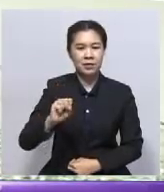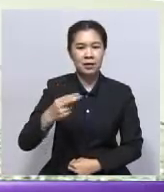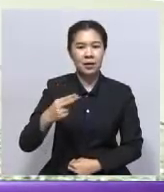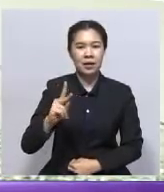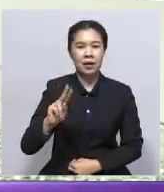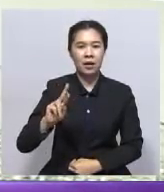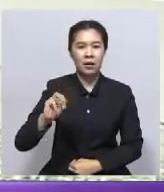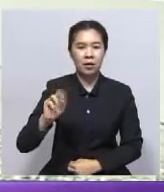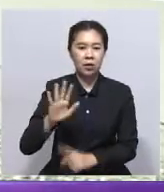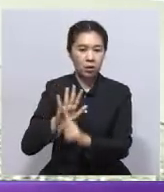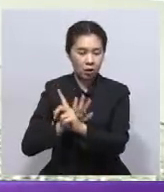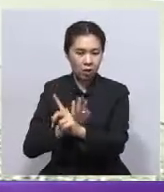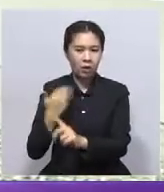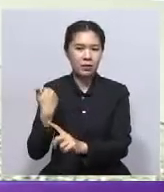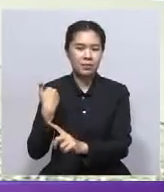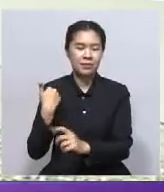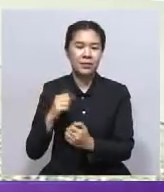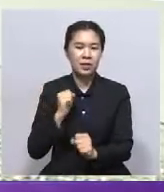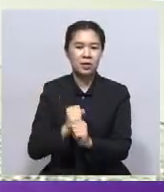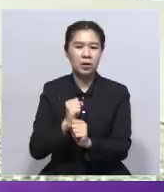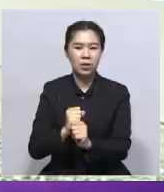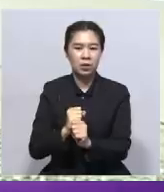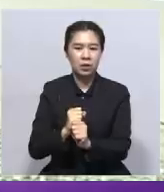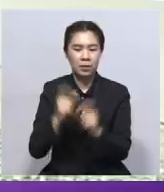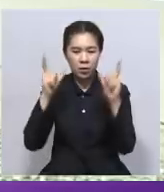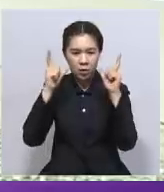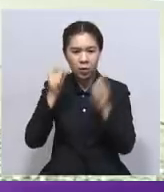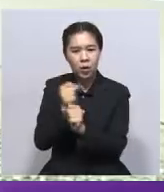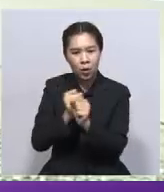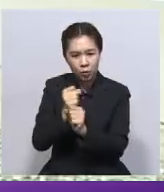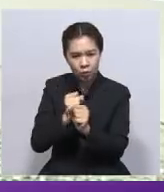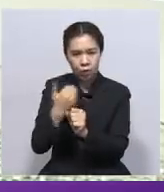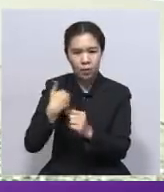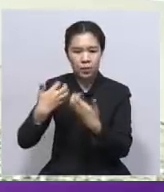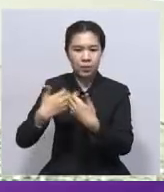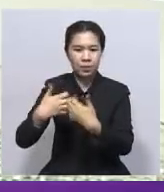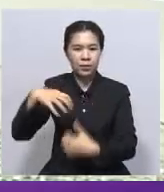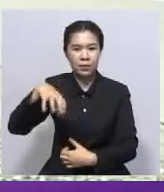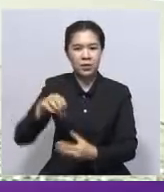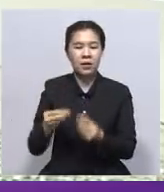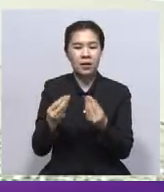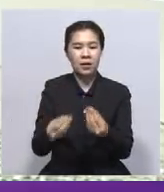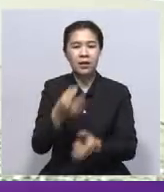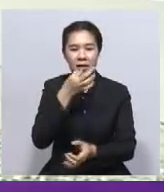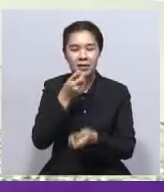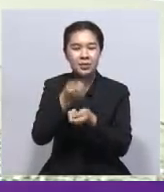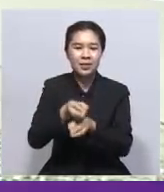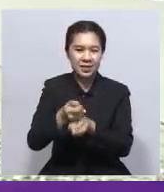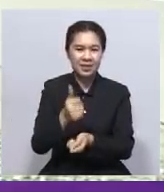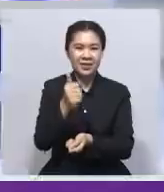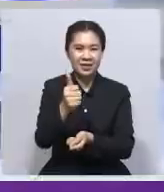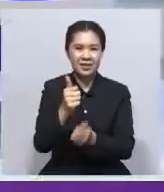ค่ะเพื่อเป็นสักขีพยานในการมอบโรงเรือนถอดประกอบได้นะคะให้แก่เกษตรกรค่ะคุณปฐมา